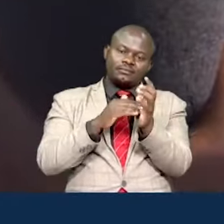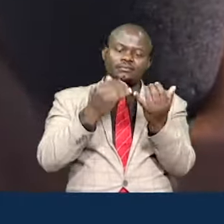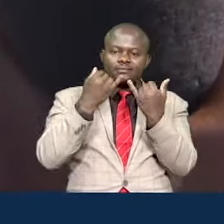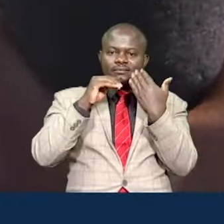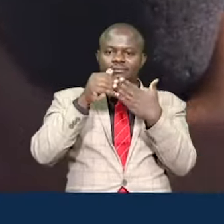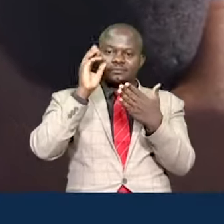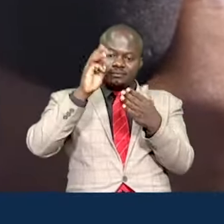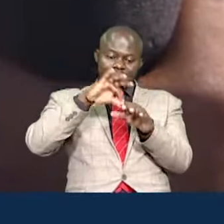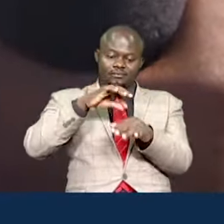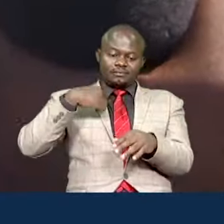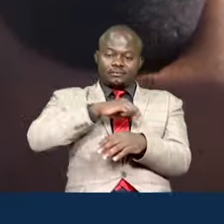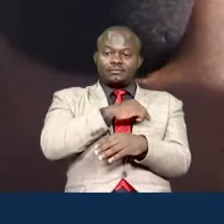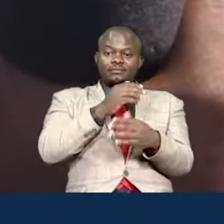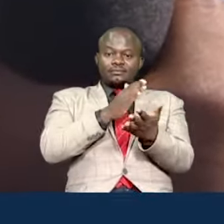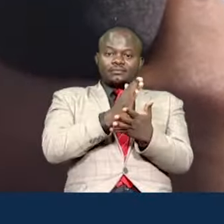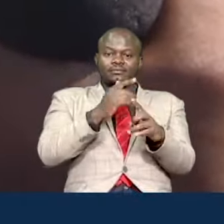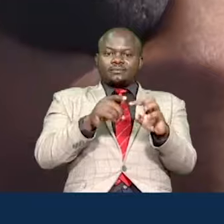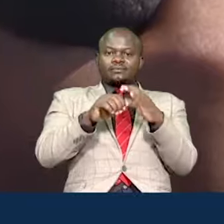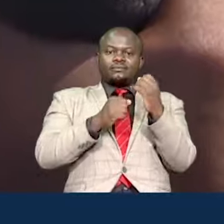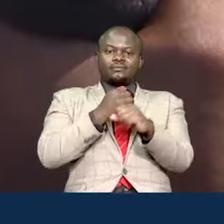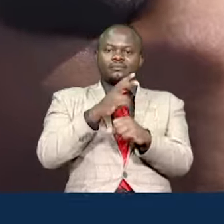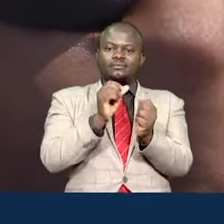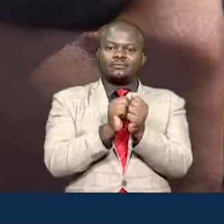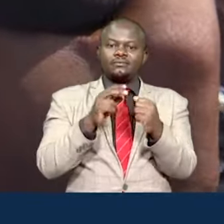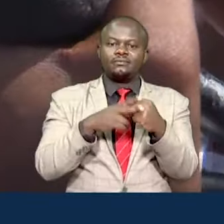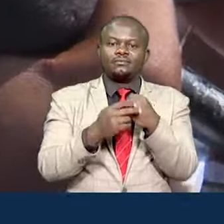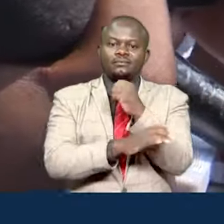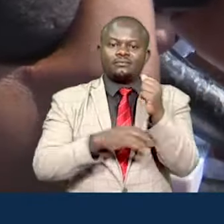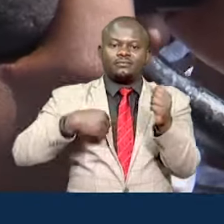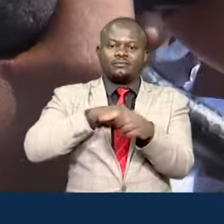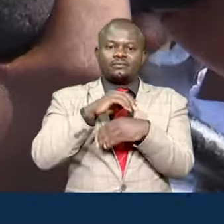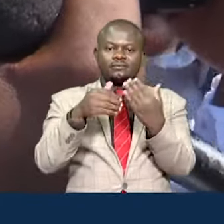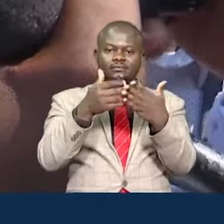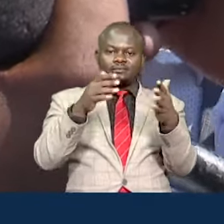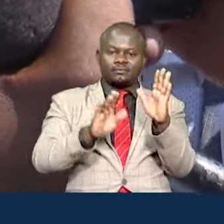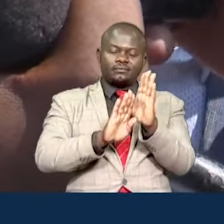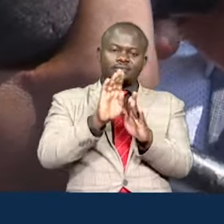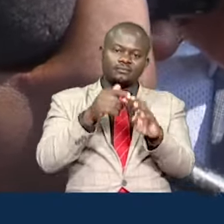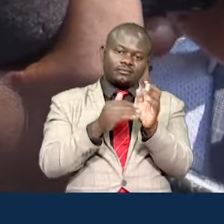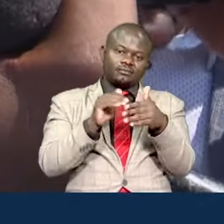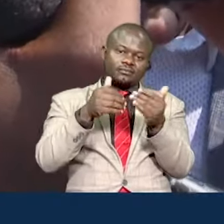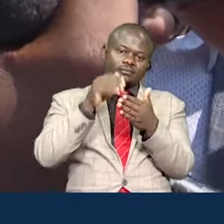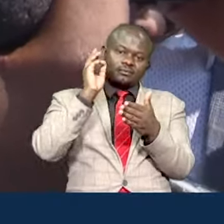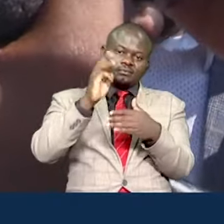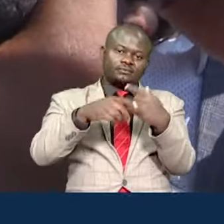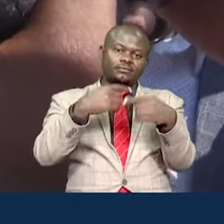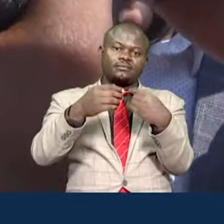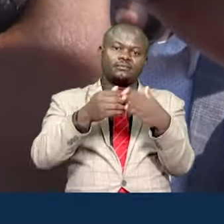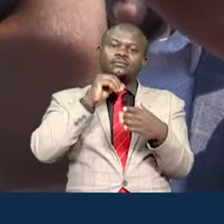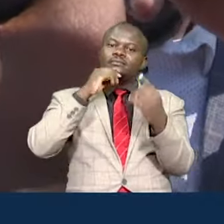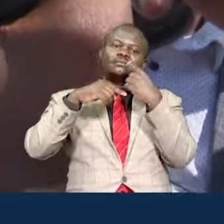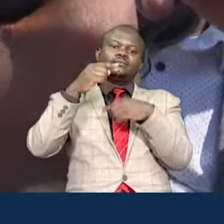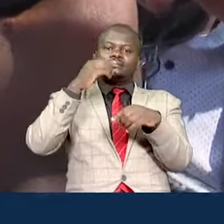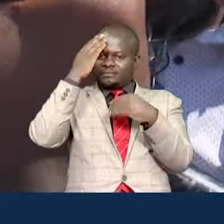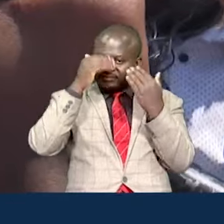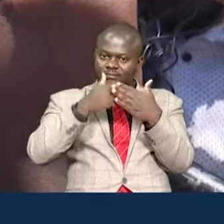bazadutora. Mu by'ukuri ubona ko bitandukanye na 2017, igihugu cyacu kimaze gutera imbere kandi iyi ntambwe tumaze kugeraho rwose tuzayikomeze nte kuzasubira inyuma, kuko birashimishije